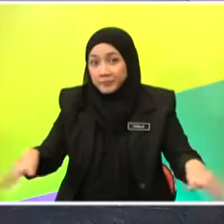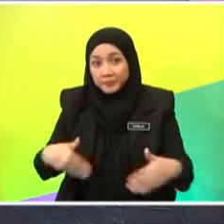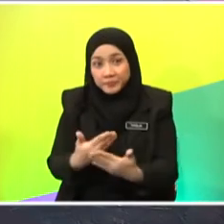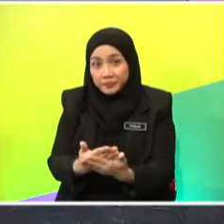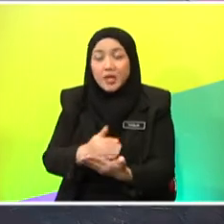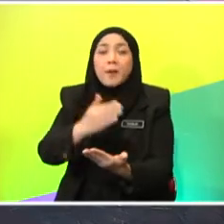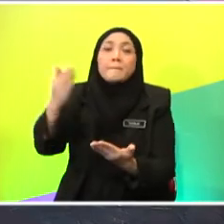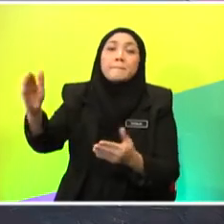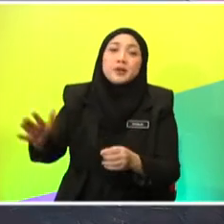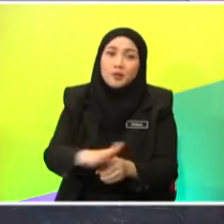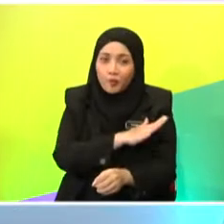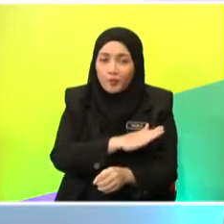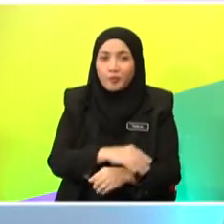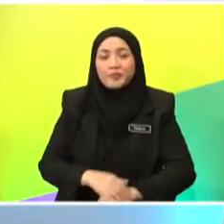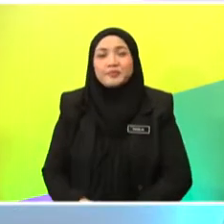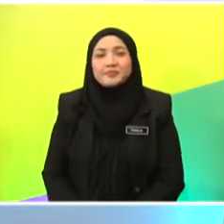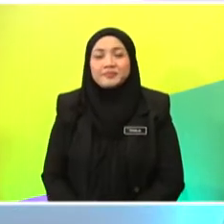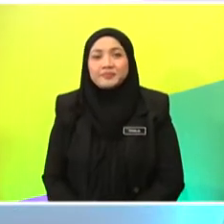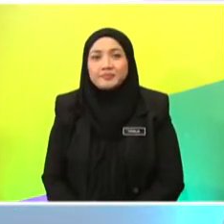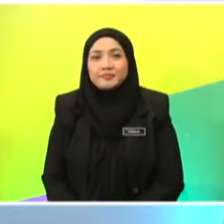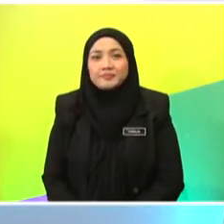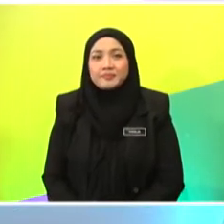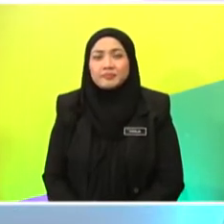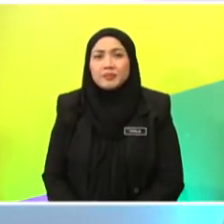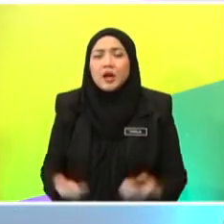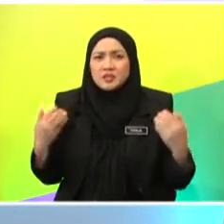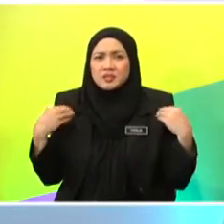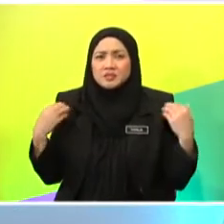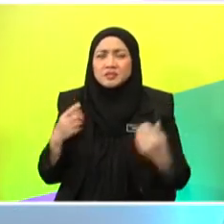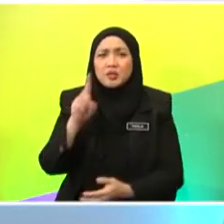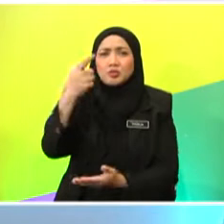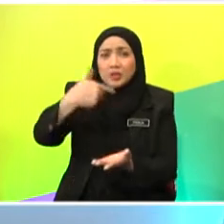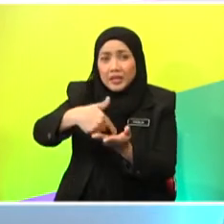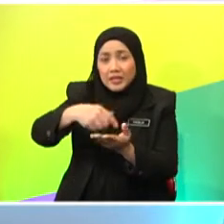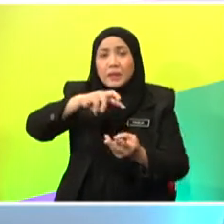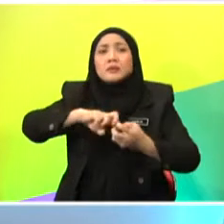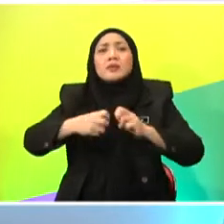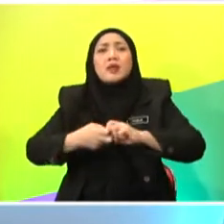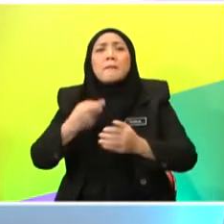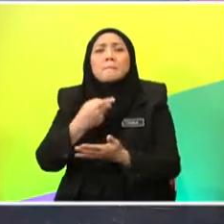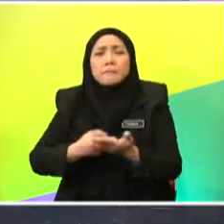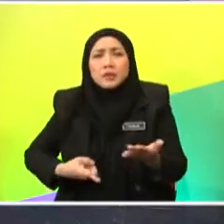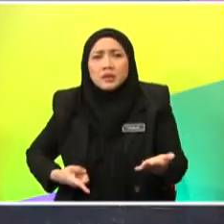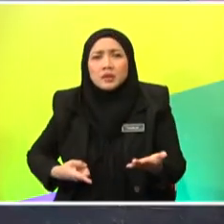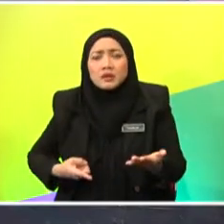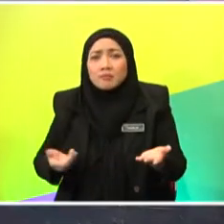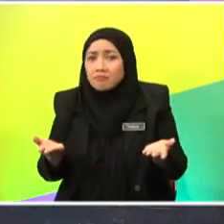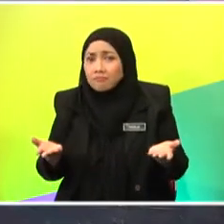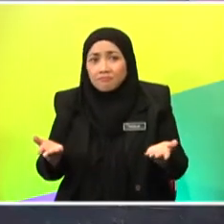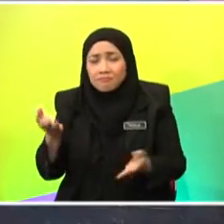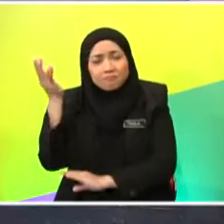ada satu masalah lakim kalau jika umat tahu apa masalah sekarang aku masalahnya litikung